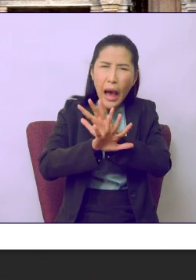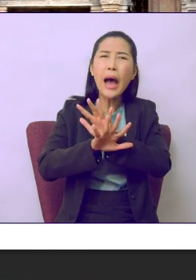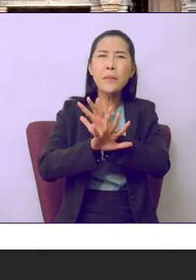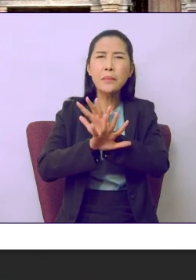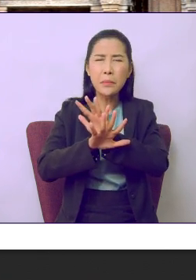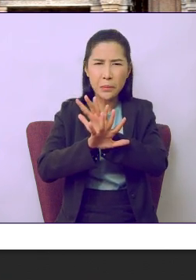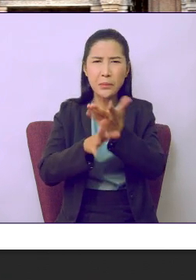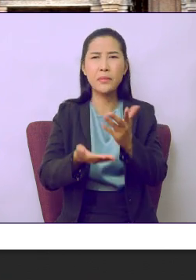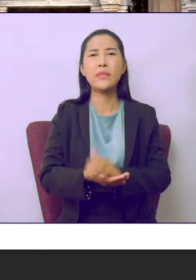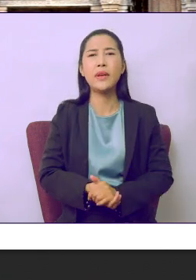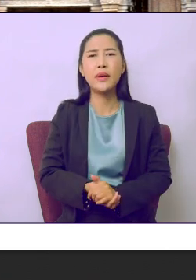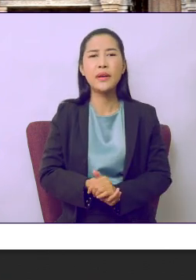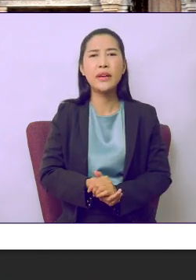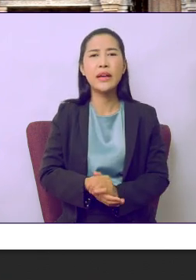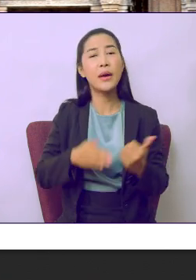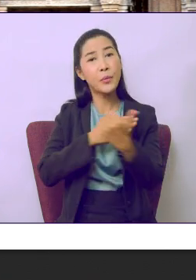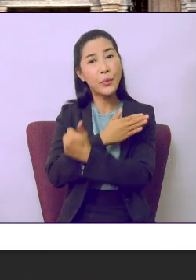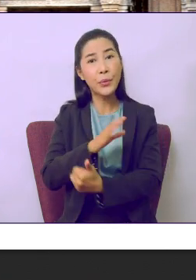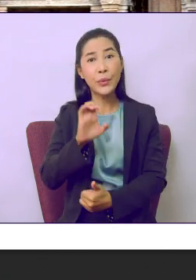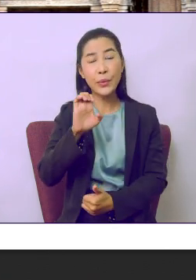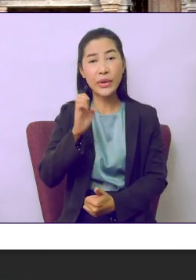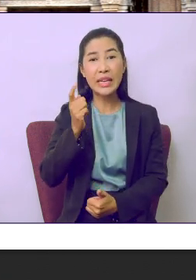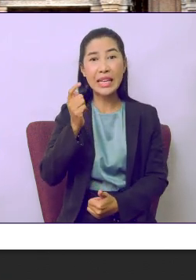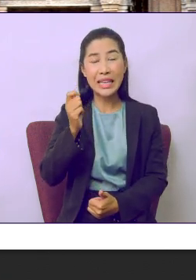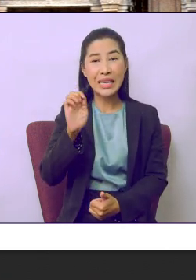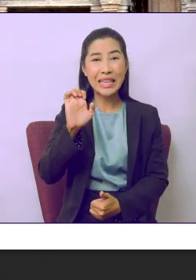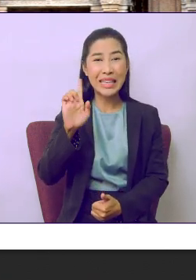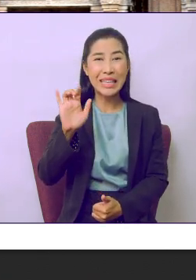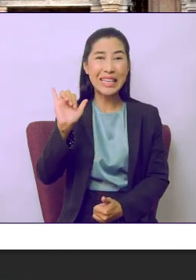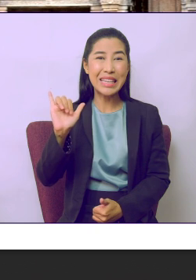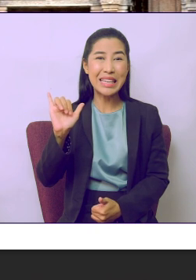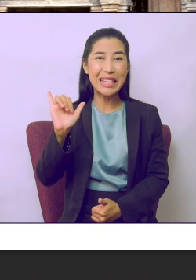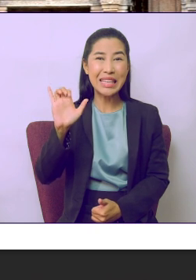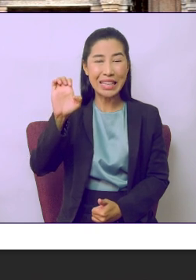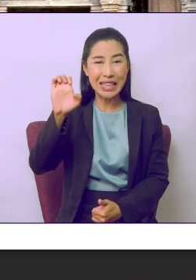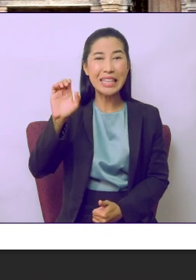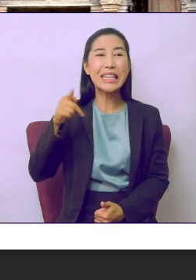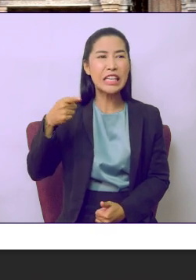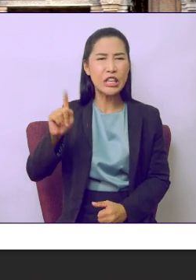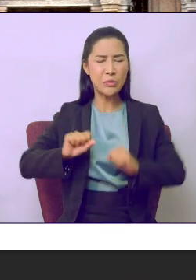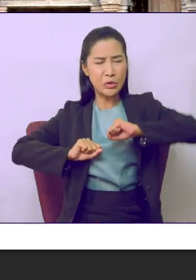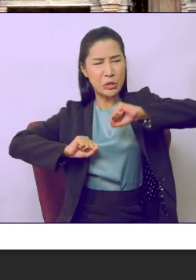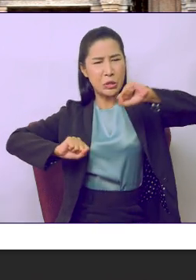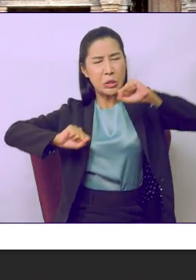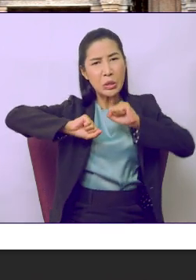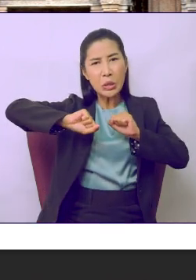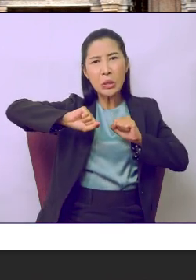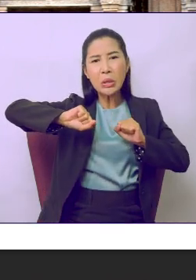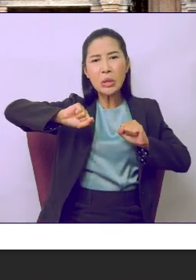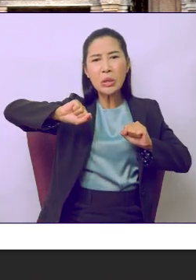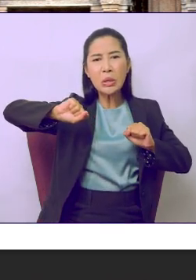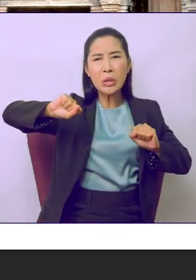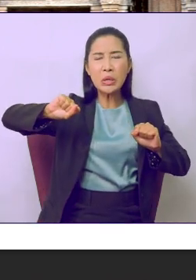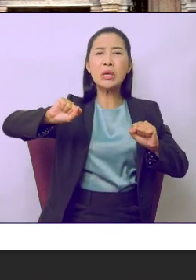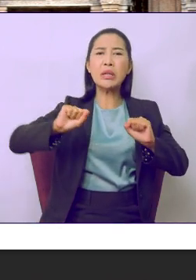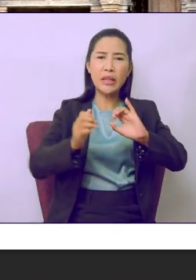ประเทศอียิปต์เนี่ยก็มีการนะครับนอยู่ในมหาพีระมิดเนี่ยนะครับก็มีท่ายืดเหยียดของฟาโรห์เนี่ยนะครับเป็นท่า